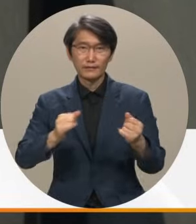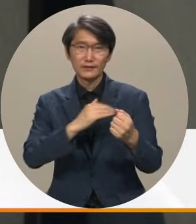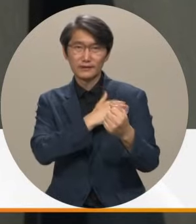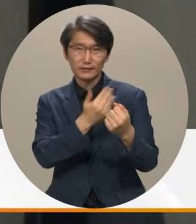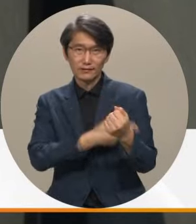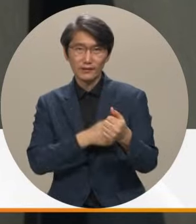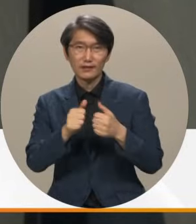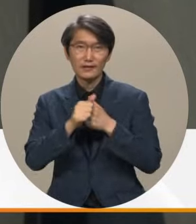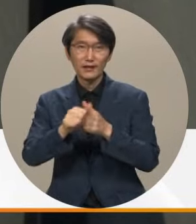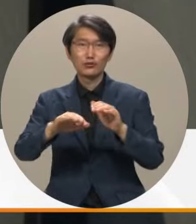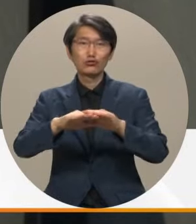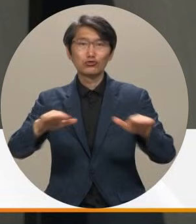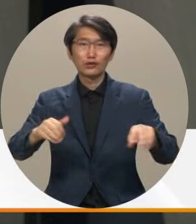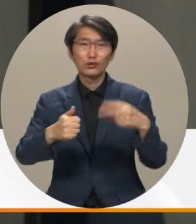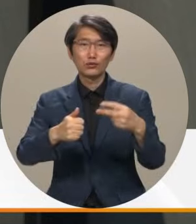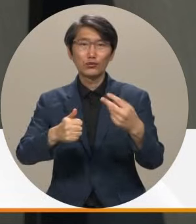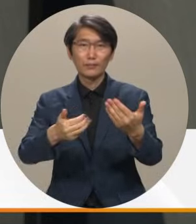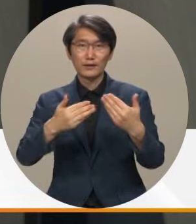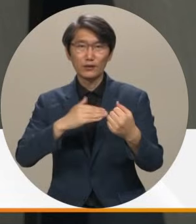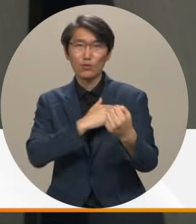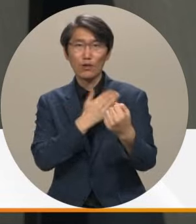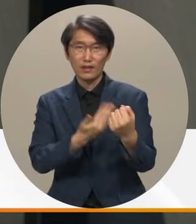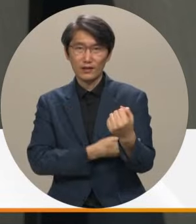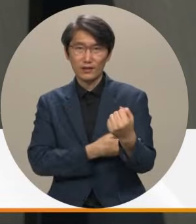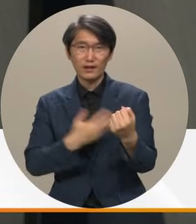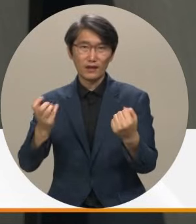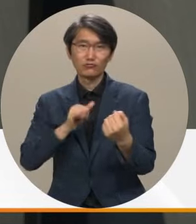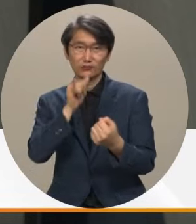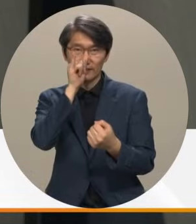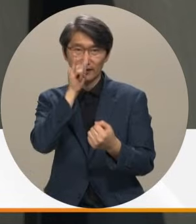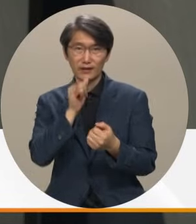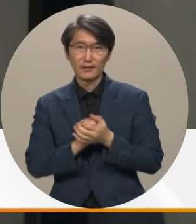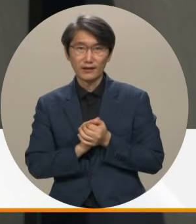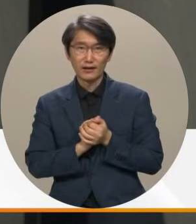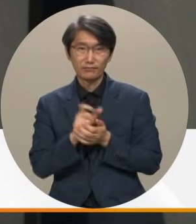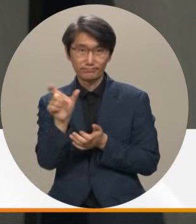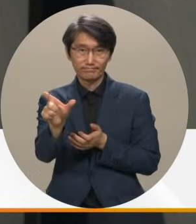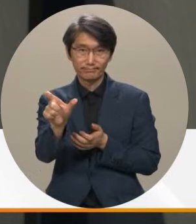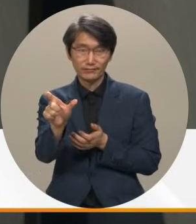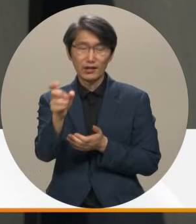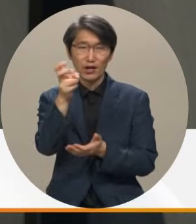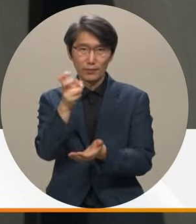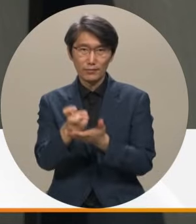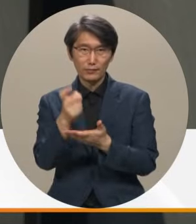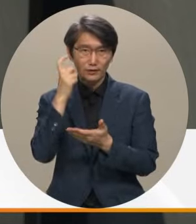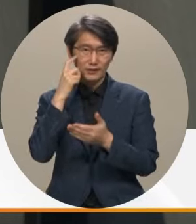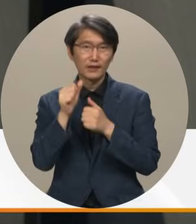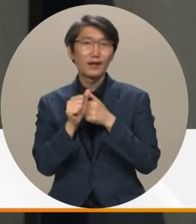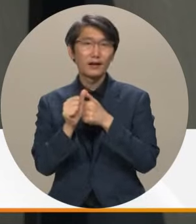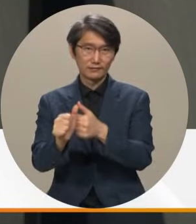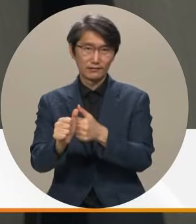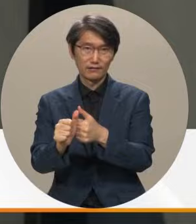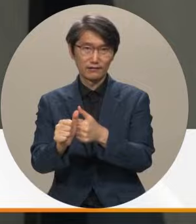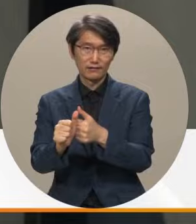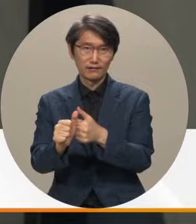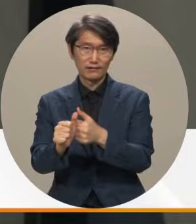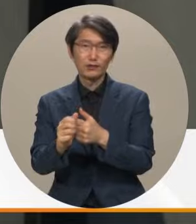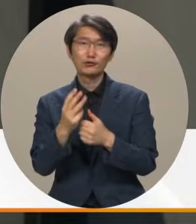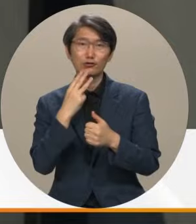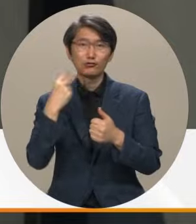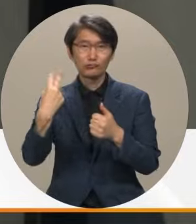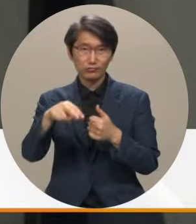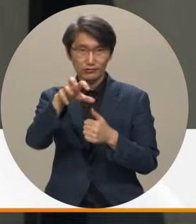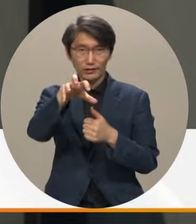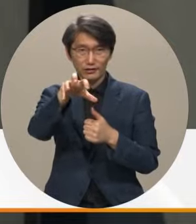따라 균등하게 교육받을 권리가 있다 이렇게 되어 있습니다. 네. 그러한 그 헌법 정신에 따라서 저는 이 서울